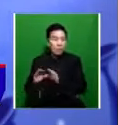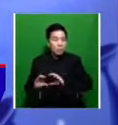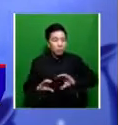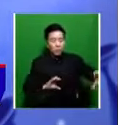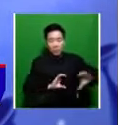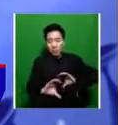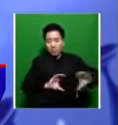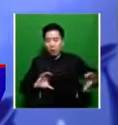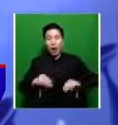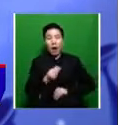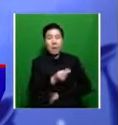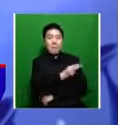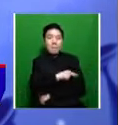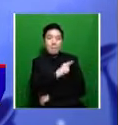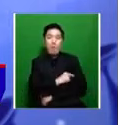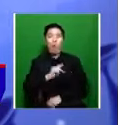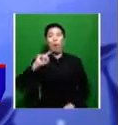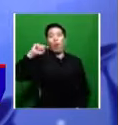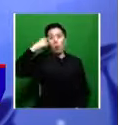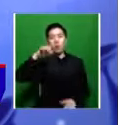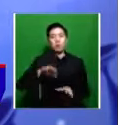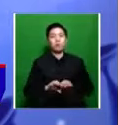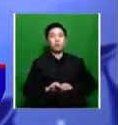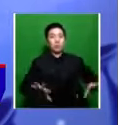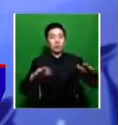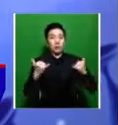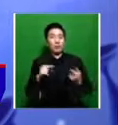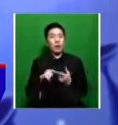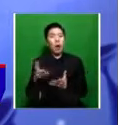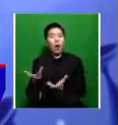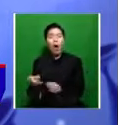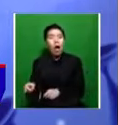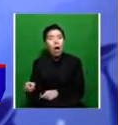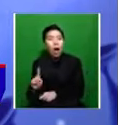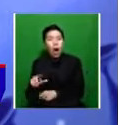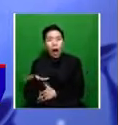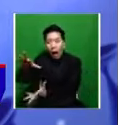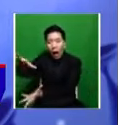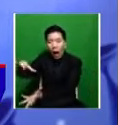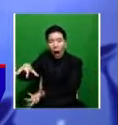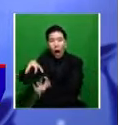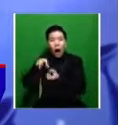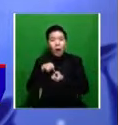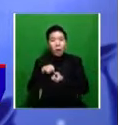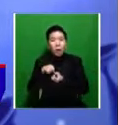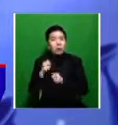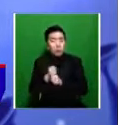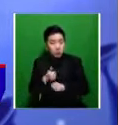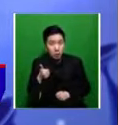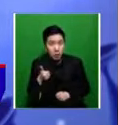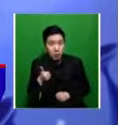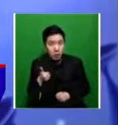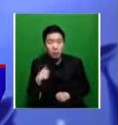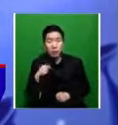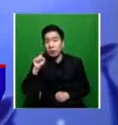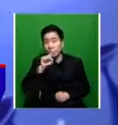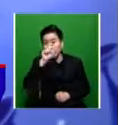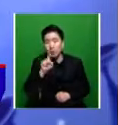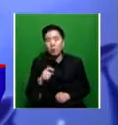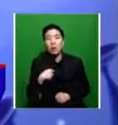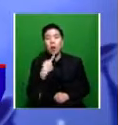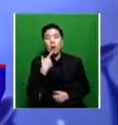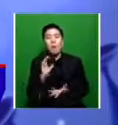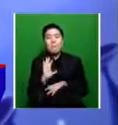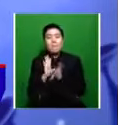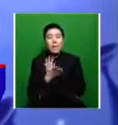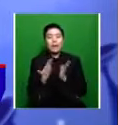แพทย์ก็คือให้โรงพยาบาลนี่คำถามก็คือว่าแล้วของกลางเนี่ยเราเอาของกลางออกมาได้หรอก็คือเราจะใช้เรียกว่าเป